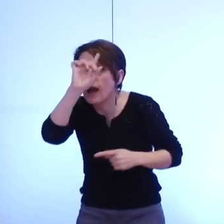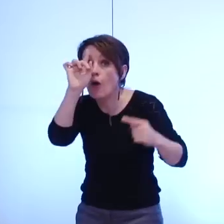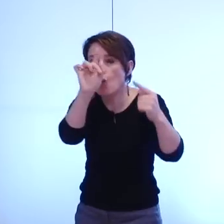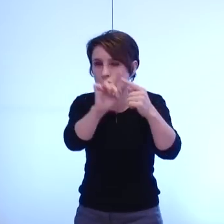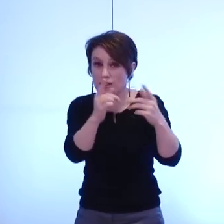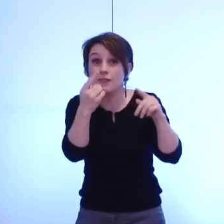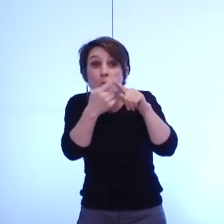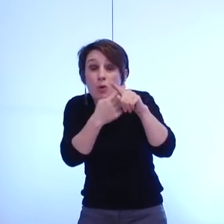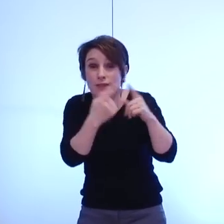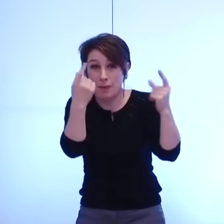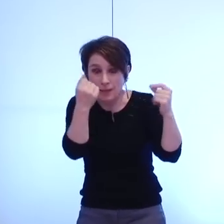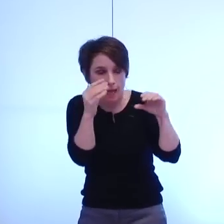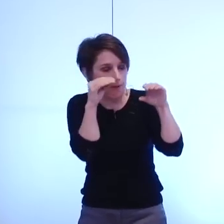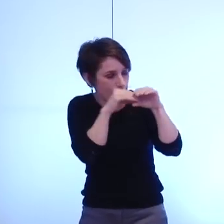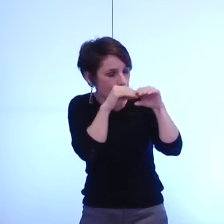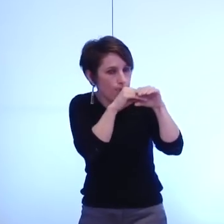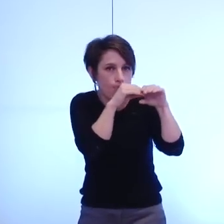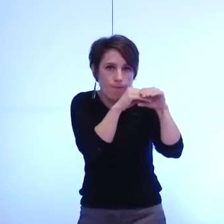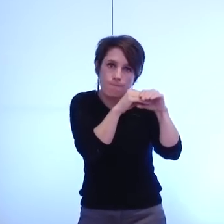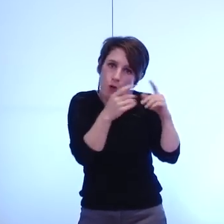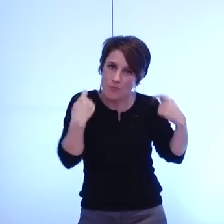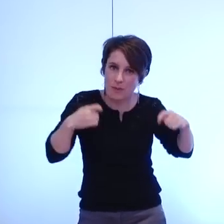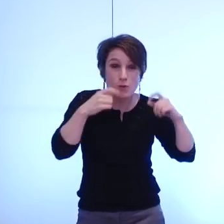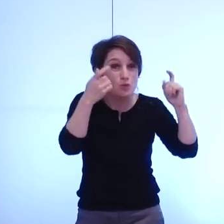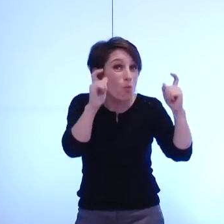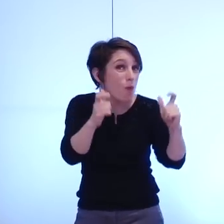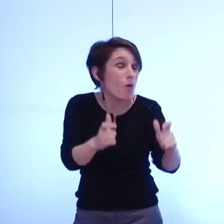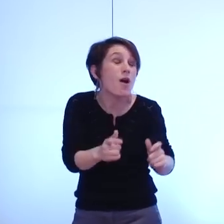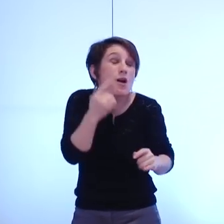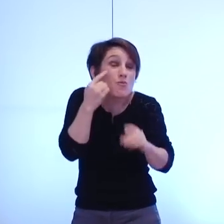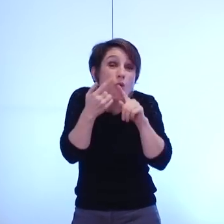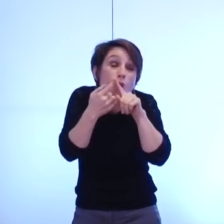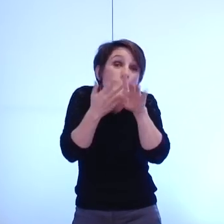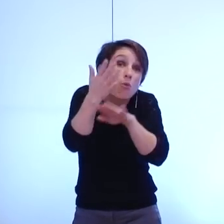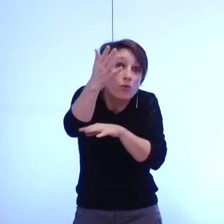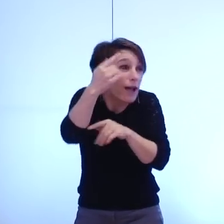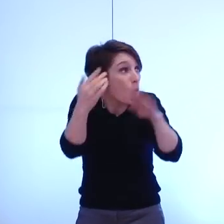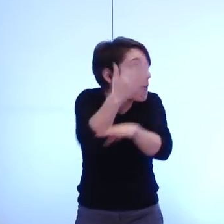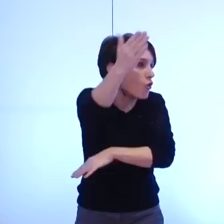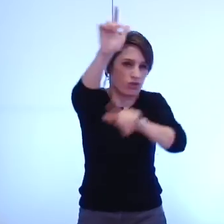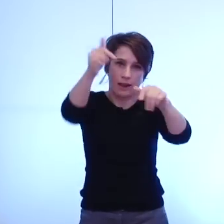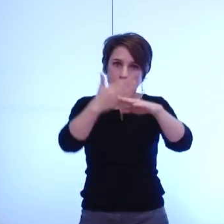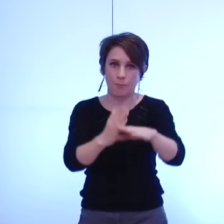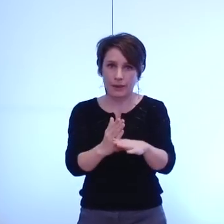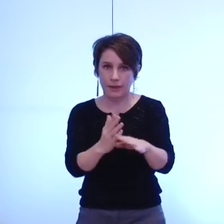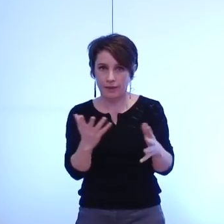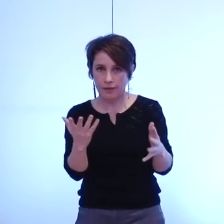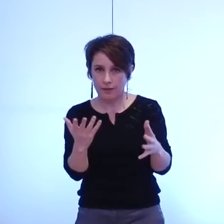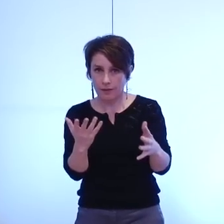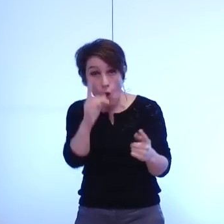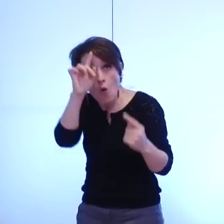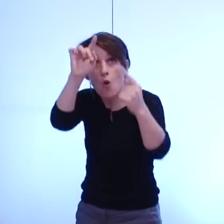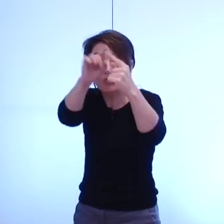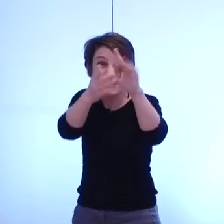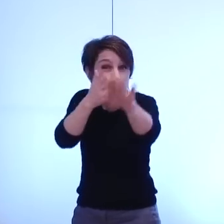qu'on affirme comme étant une ambition une volonté un désir un projet de réaliser des